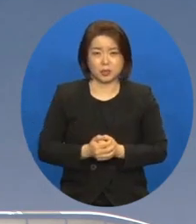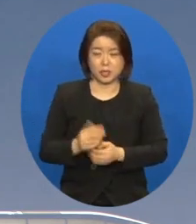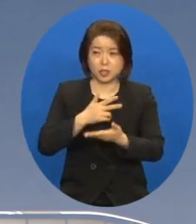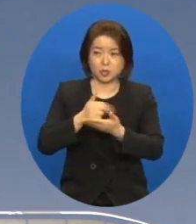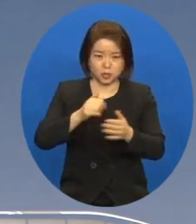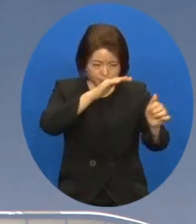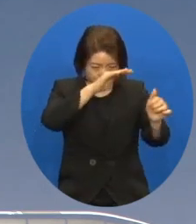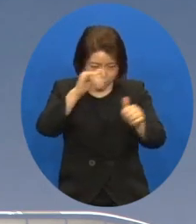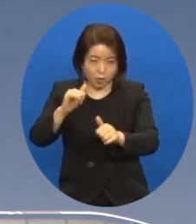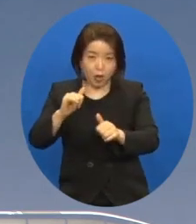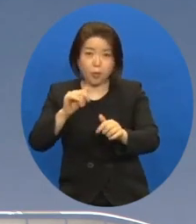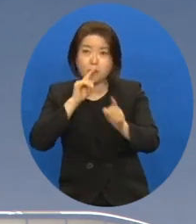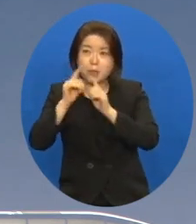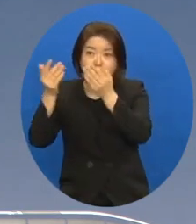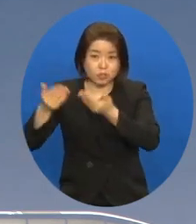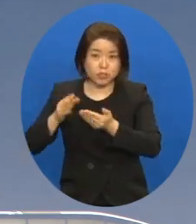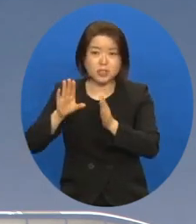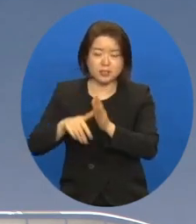하실 때까지